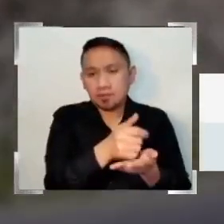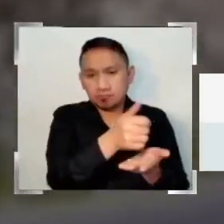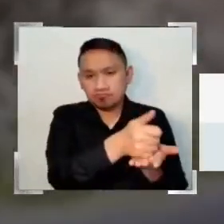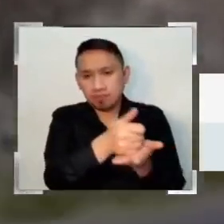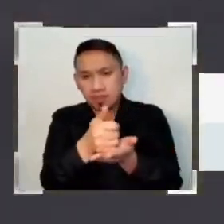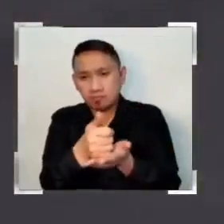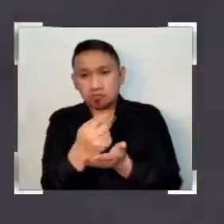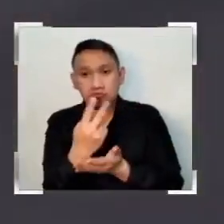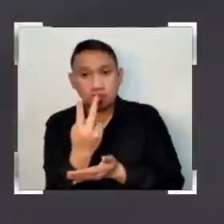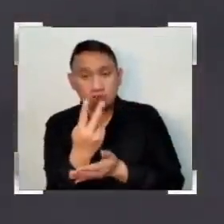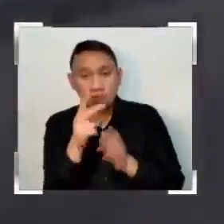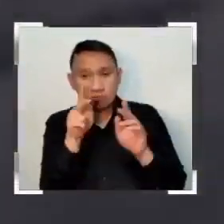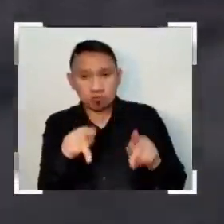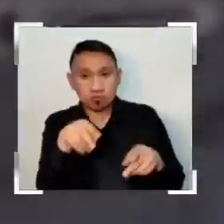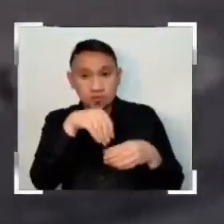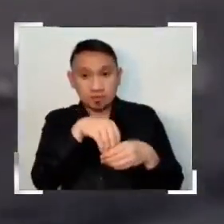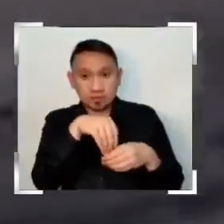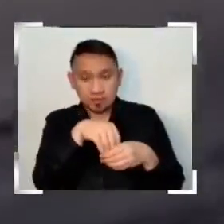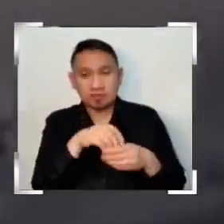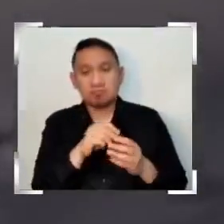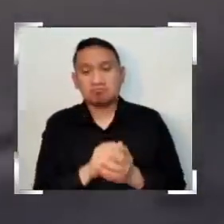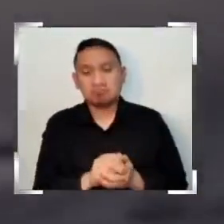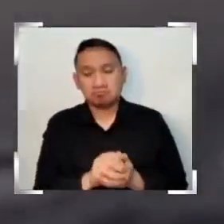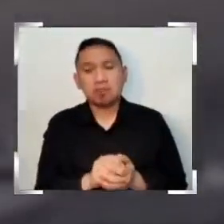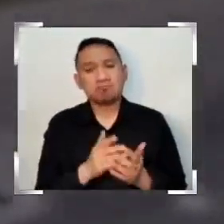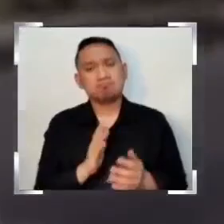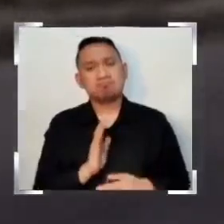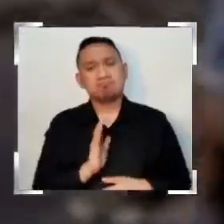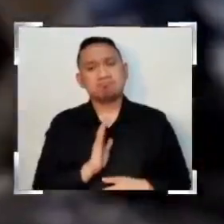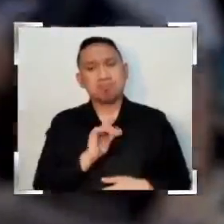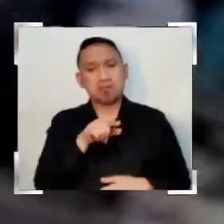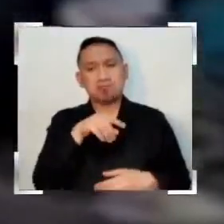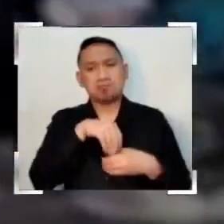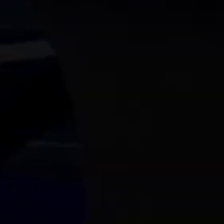ang pickup. Maayos naman ang lagay ng mga pasahero.